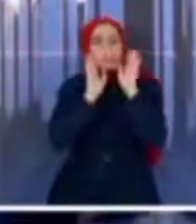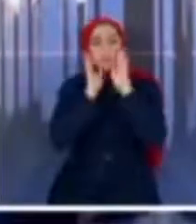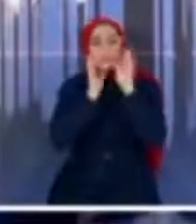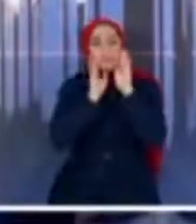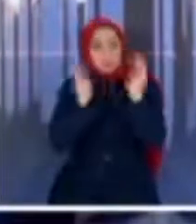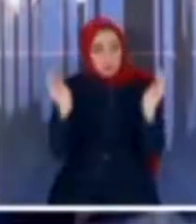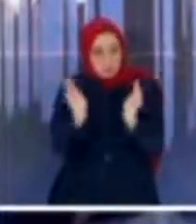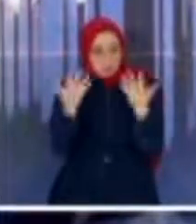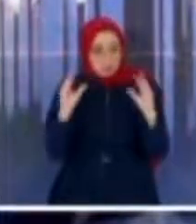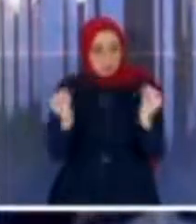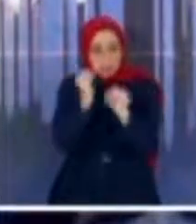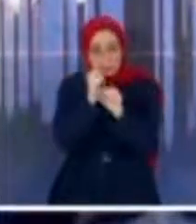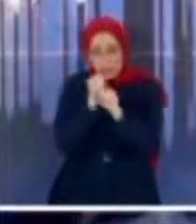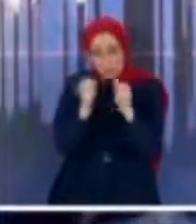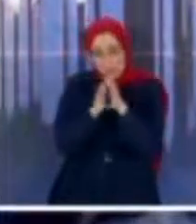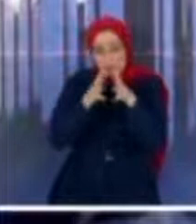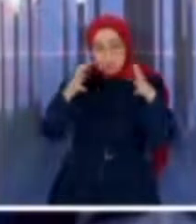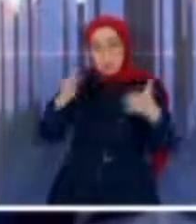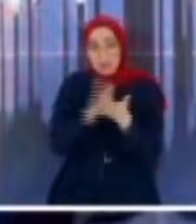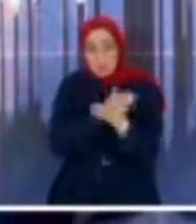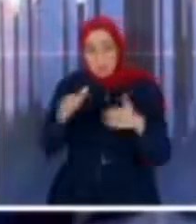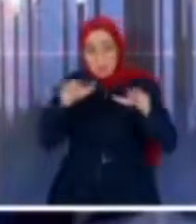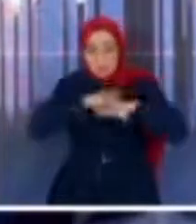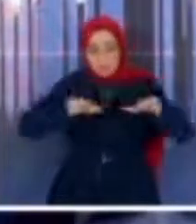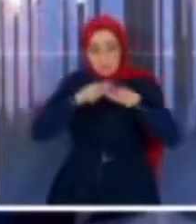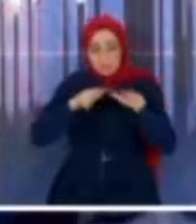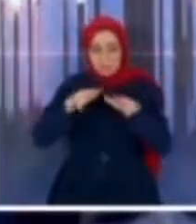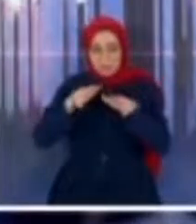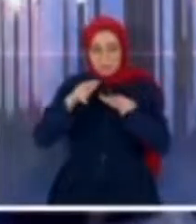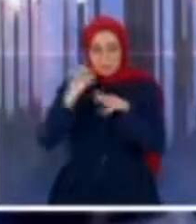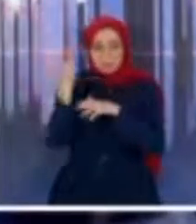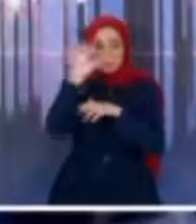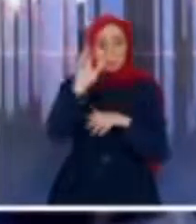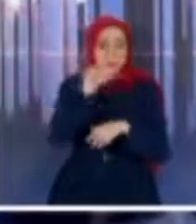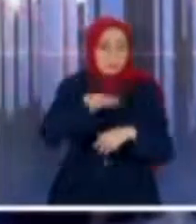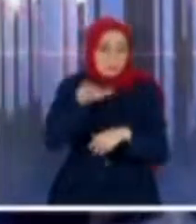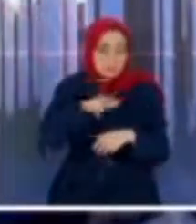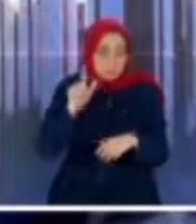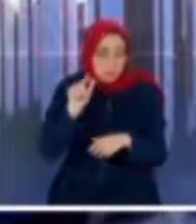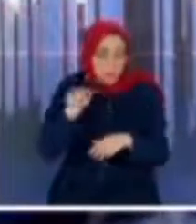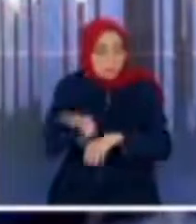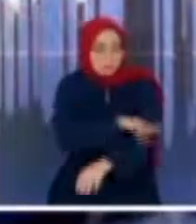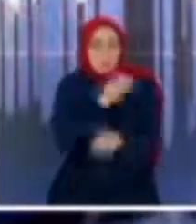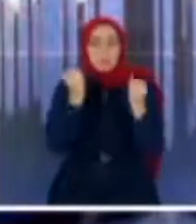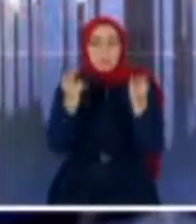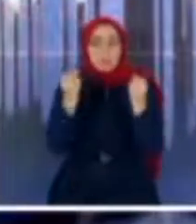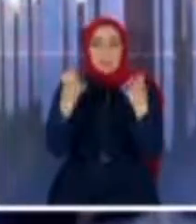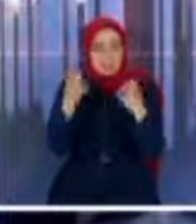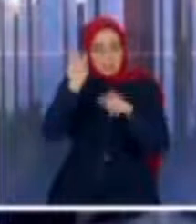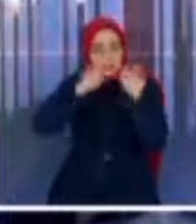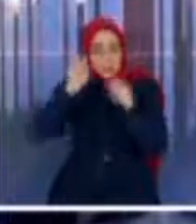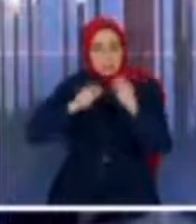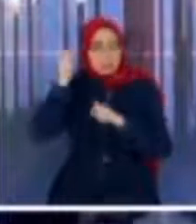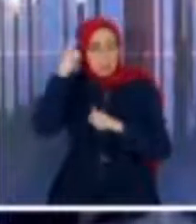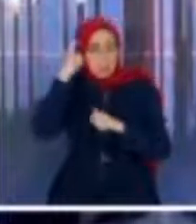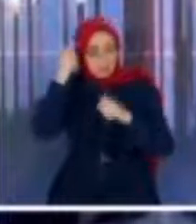يكبر البروجي نتاعنا. عملنا دي فيديو هبطناهم العباد كل تنجم تشوفهم، فيهم تحسيس فيهم توعيه فيهم ميساج واصل للعباد